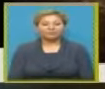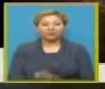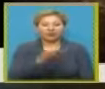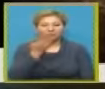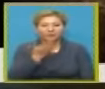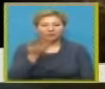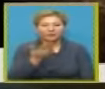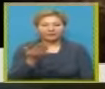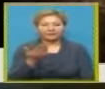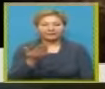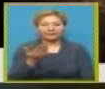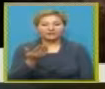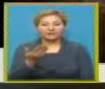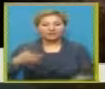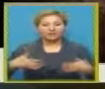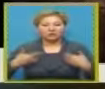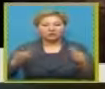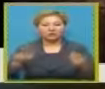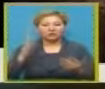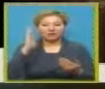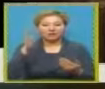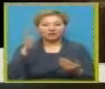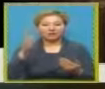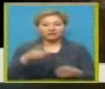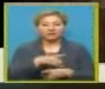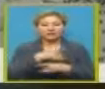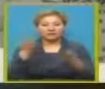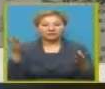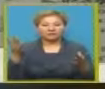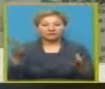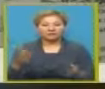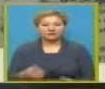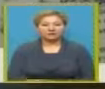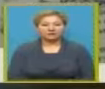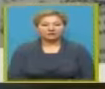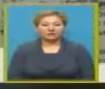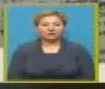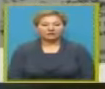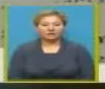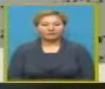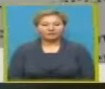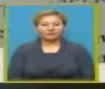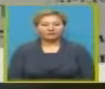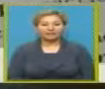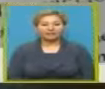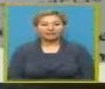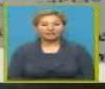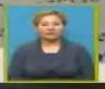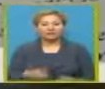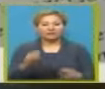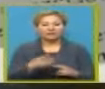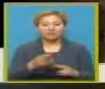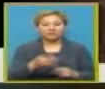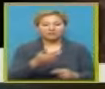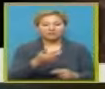Сіздің заманыңызда соғыста елдікер мен